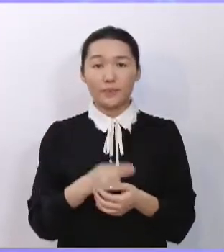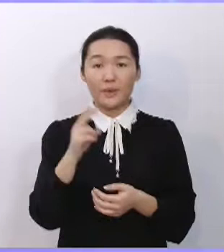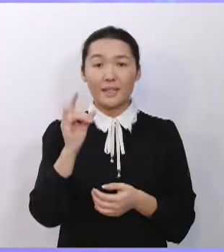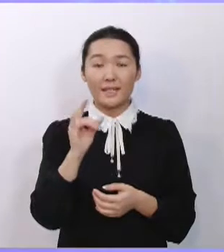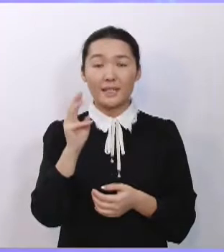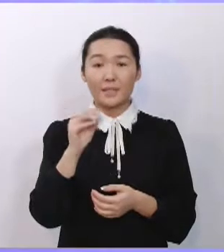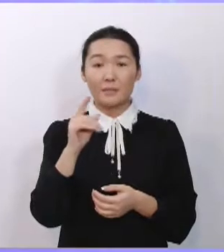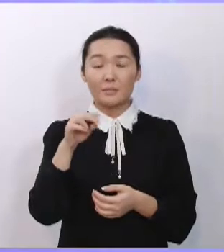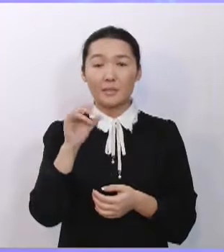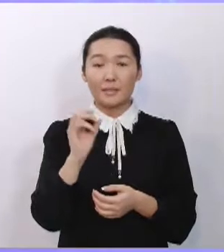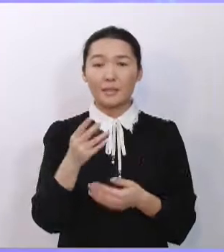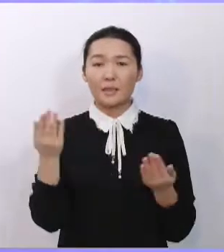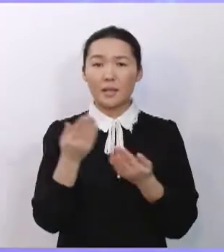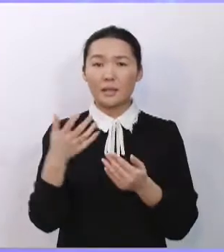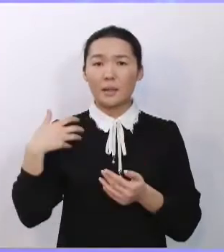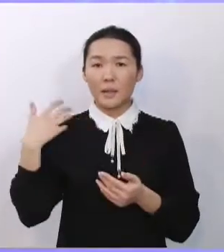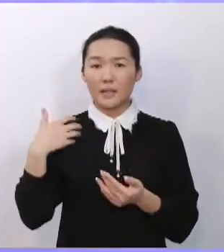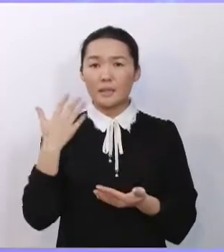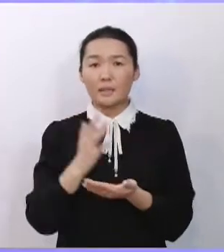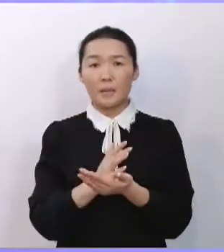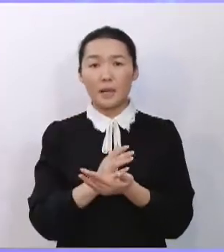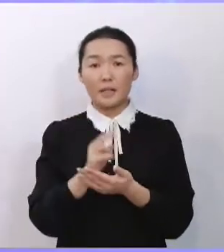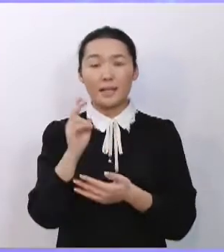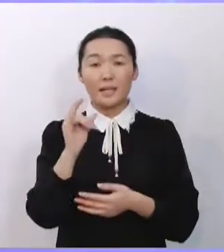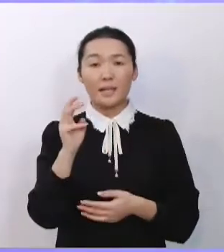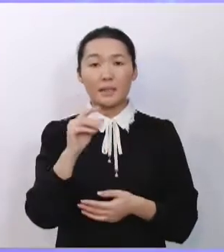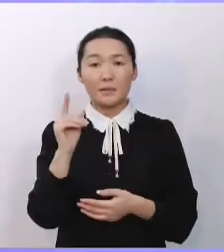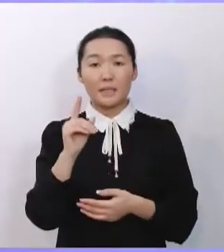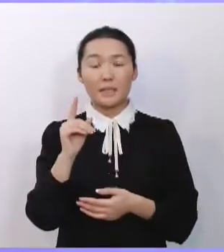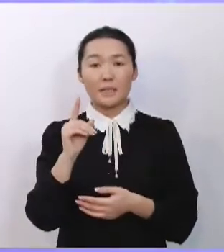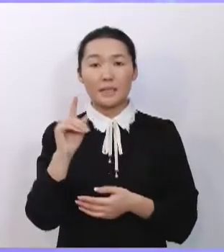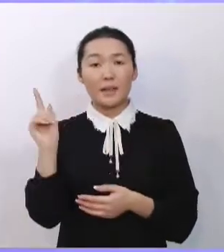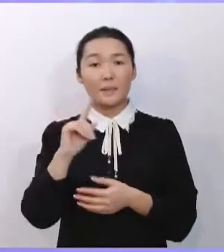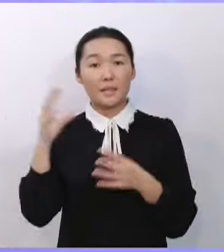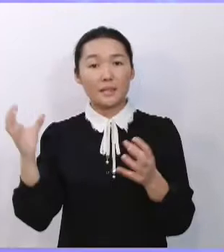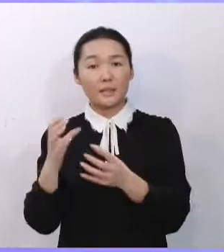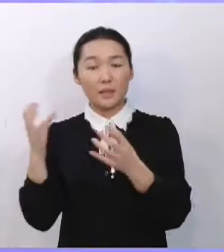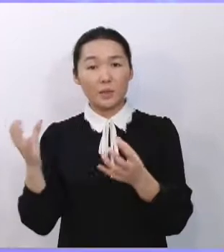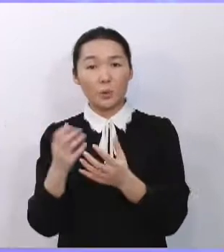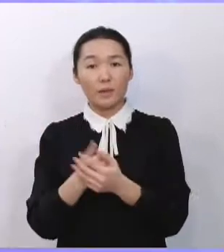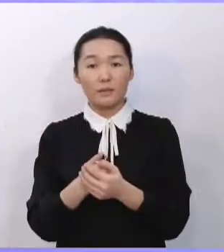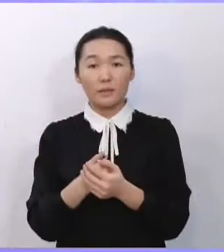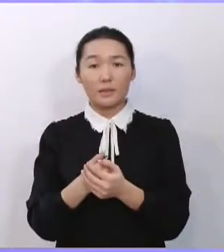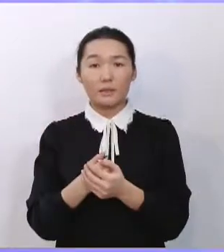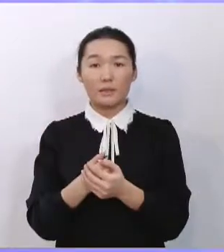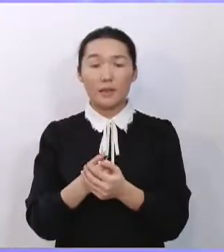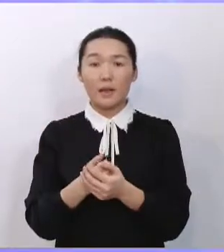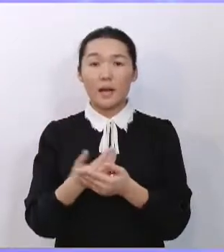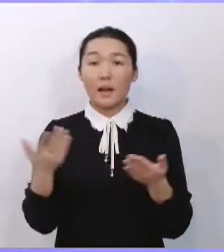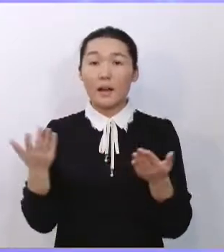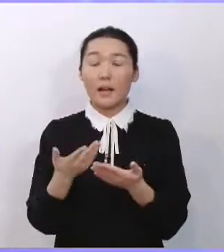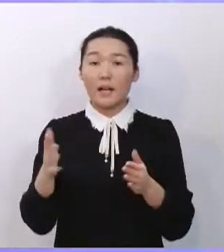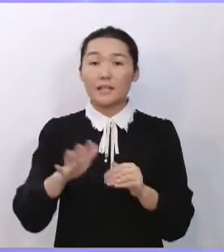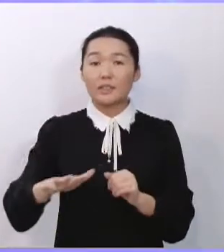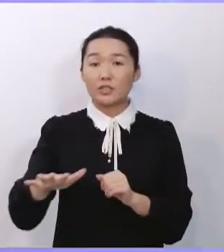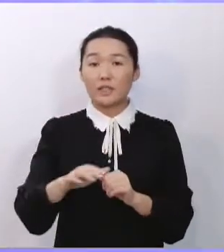Кымыздын кандай пайдасы бар? Кымыз эмнеде сактала тургандыгын, кайсы жерде кымыз ичүү